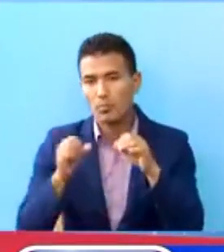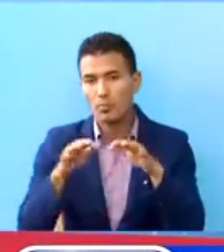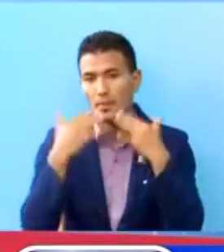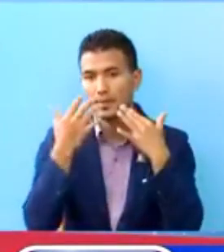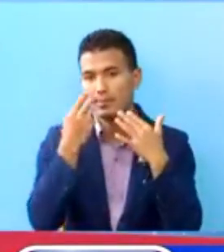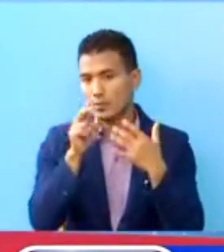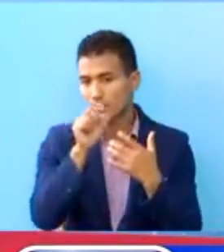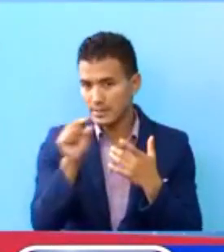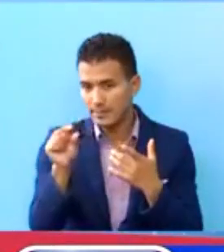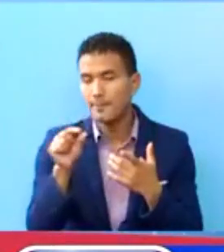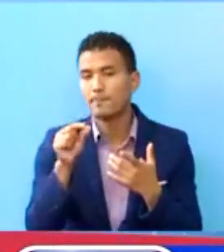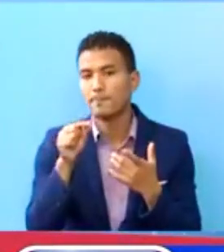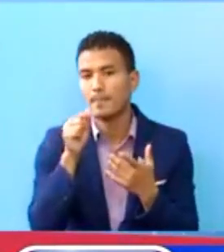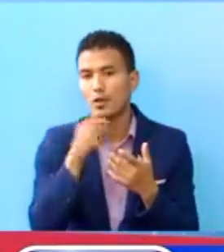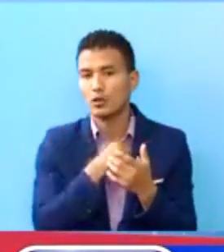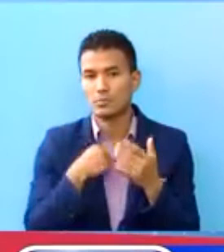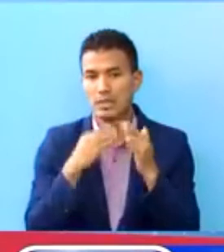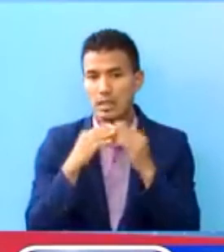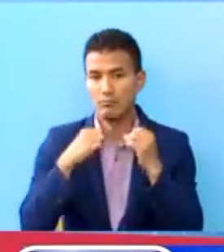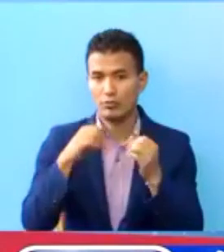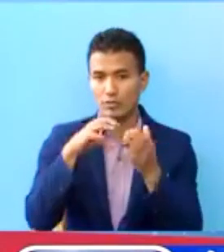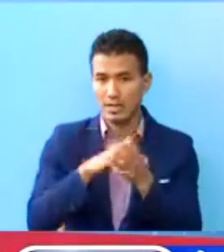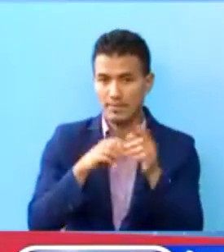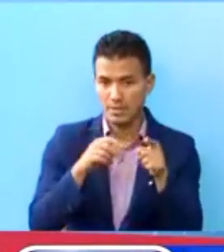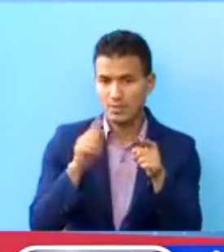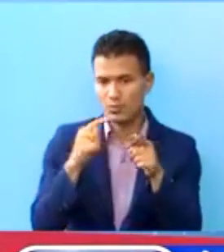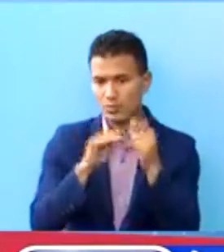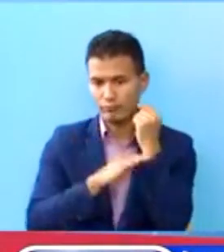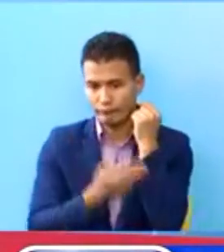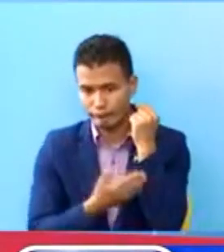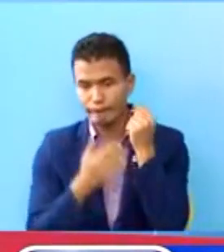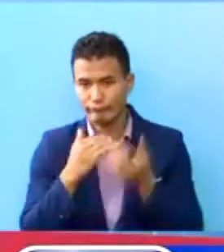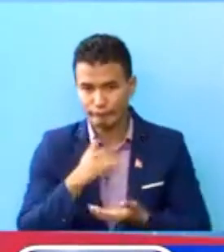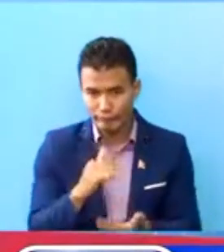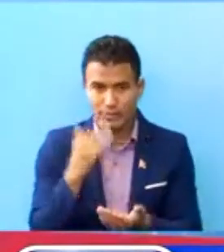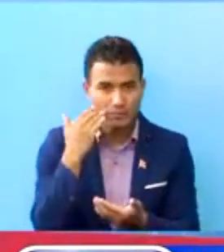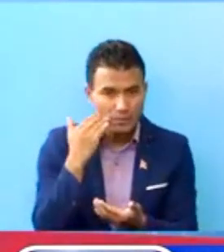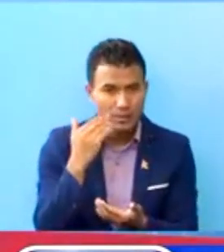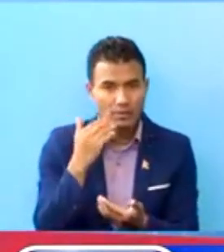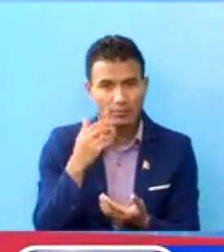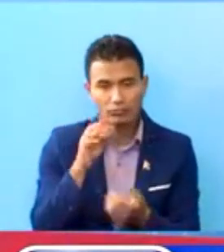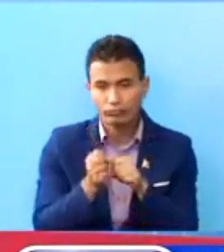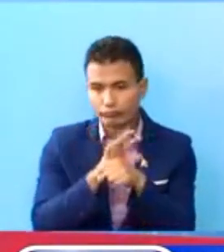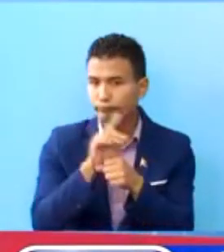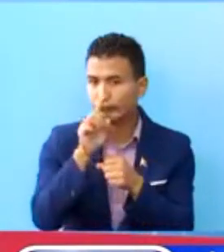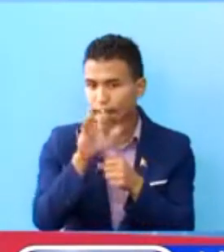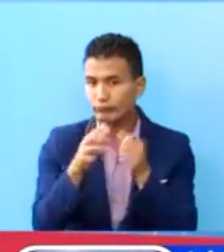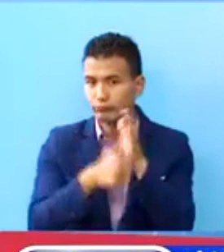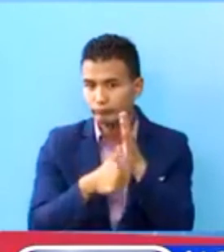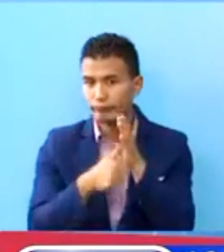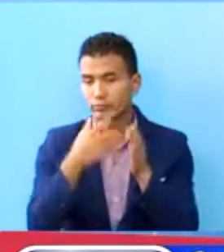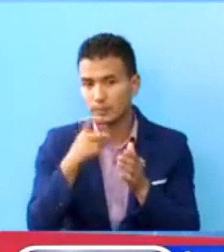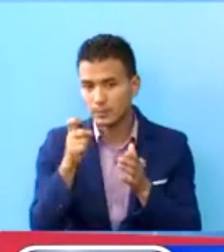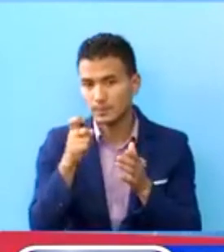भइरहेको सन्दर्भमा तहाँ अस्पताल प्रयोगशालामा कुनै पनि गर्भवती वा सुत्केरी महिलाको COVID-19 को परीक्षणको